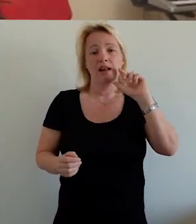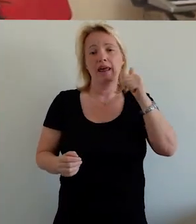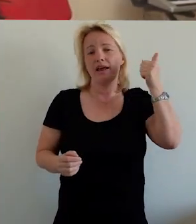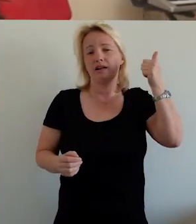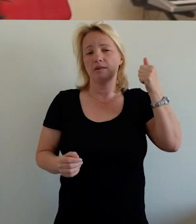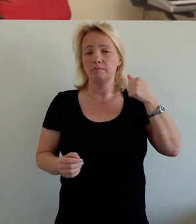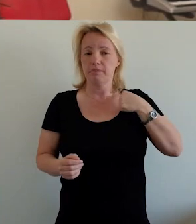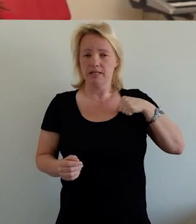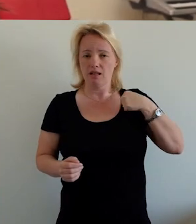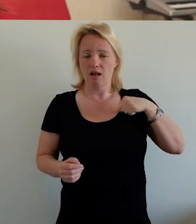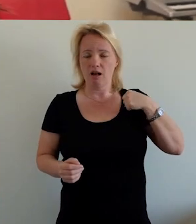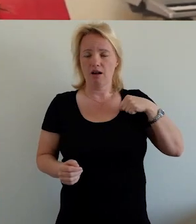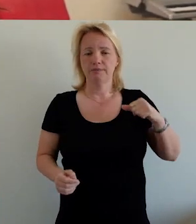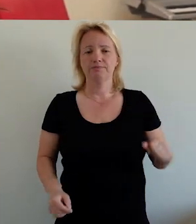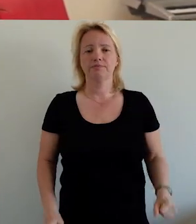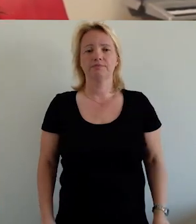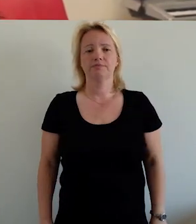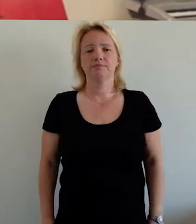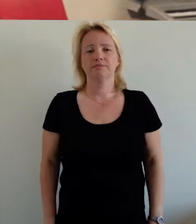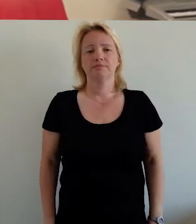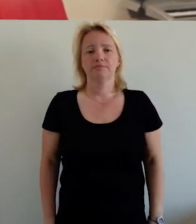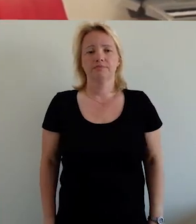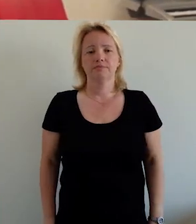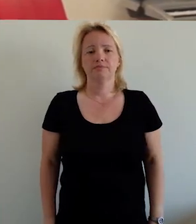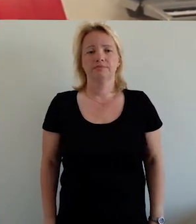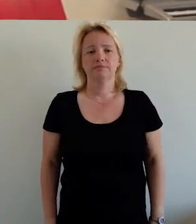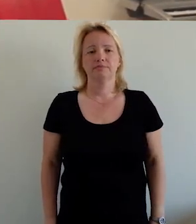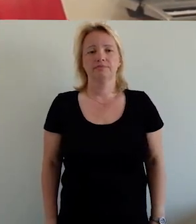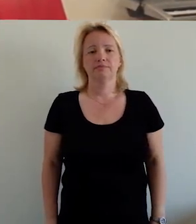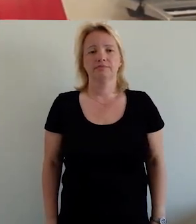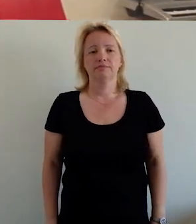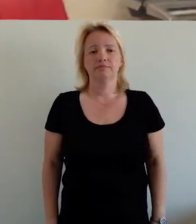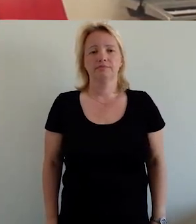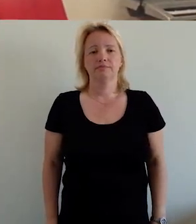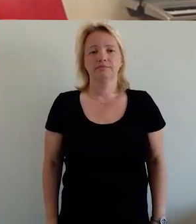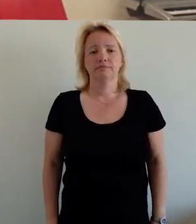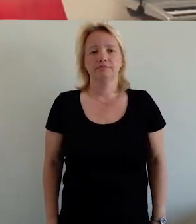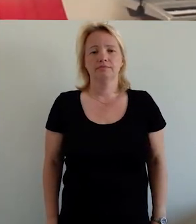vajíčka, ideálně bílá,